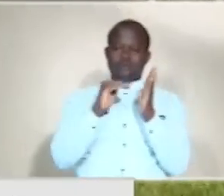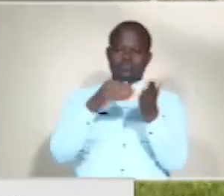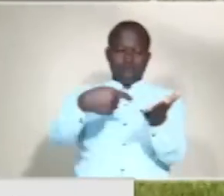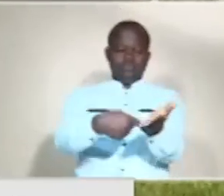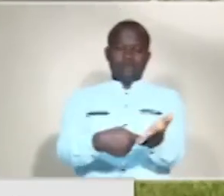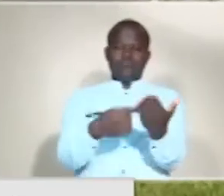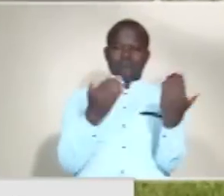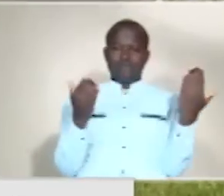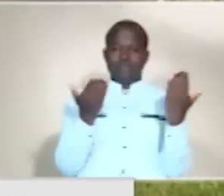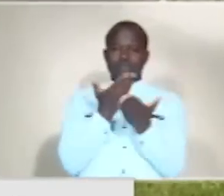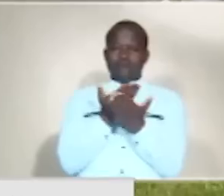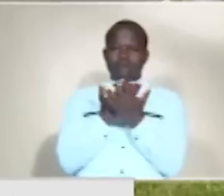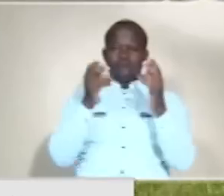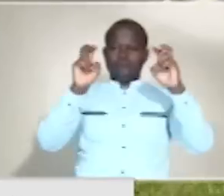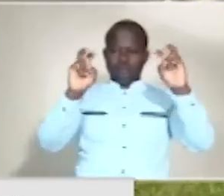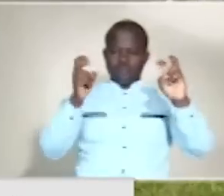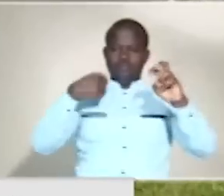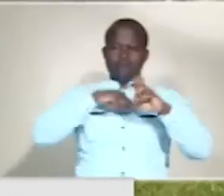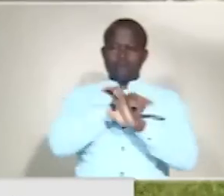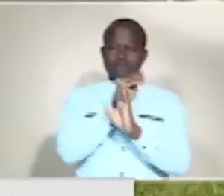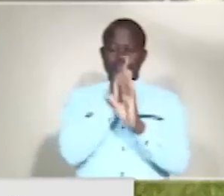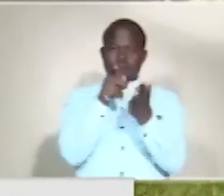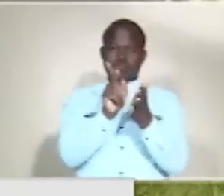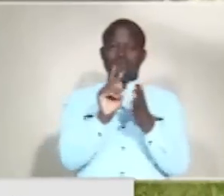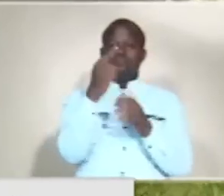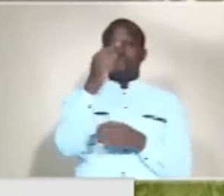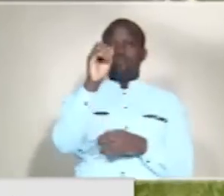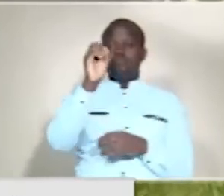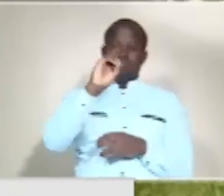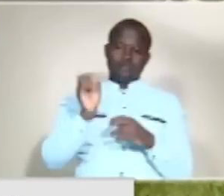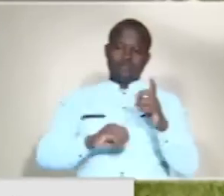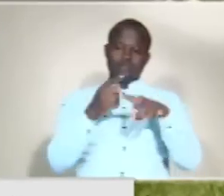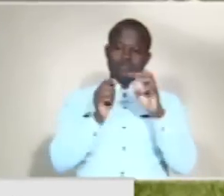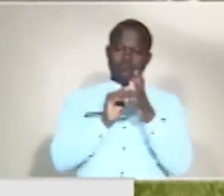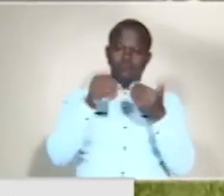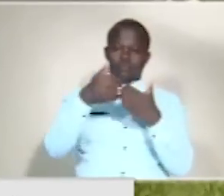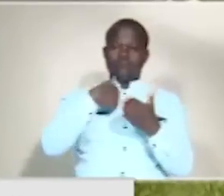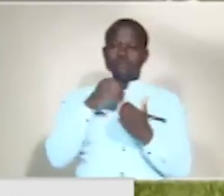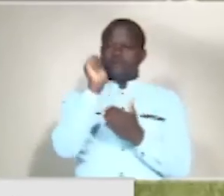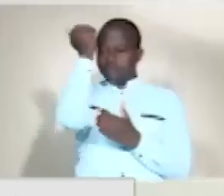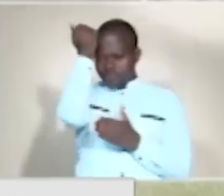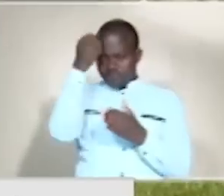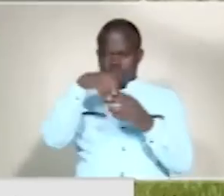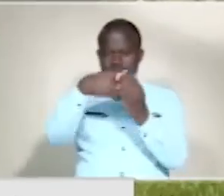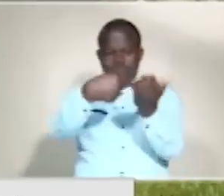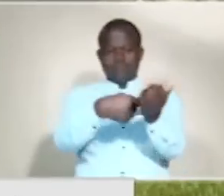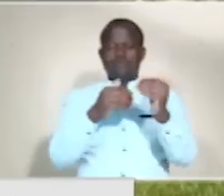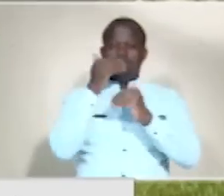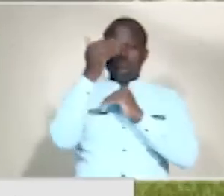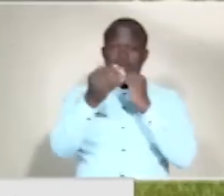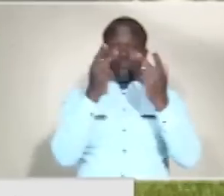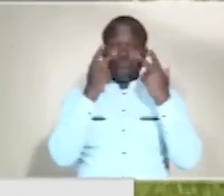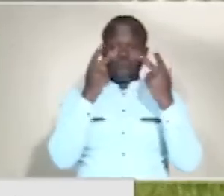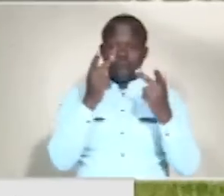kwivuza bikamusaba yuko yiyishyurira ijana ku ijana kandi afite ubwisungane mu kwivuza gasanga